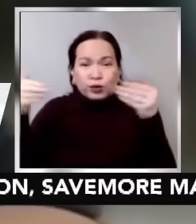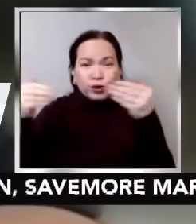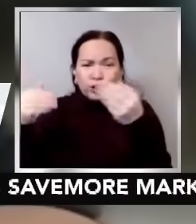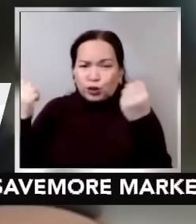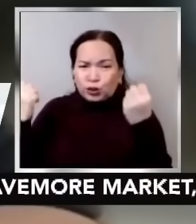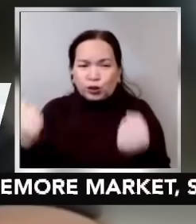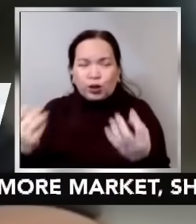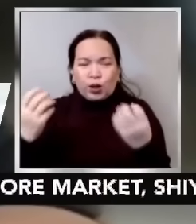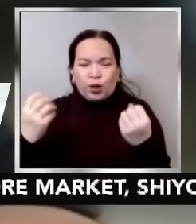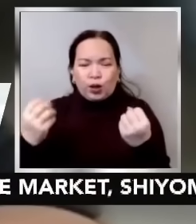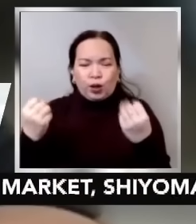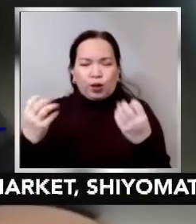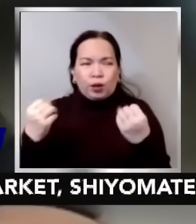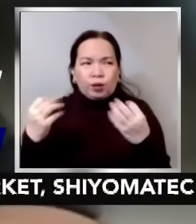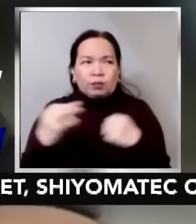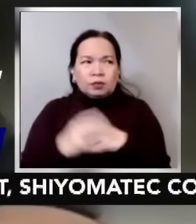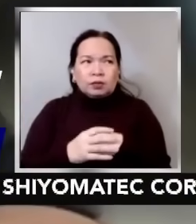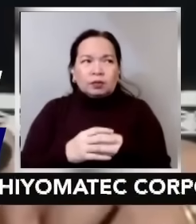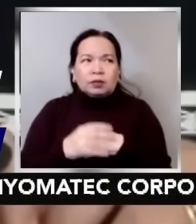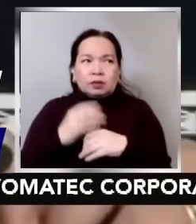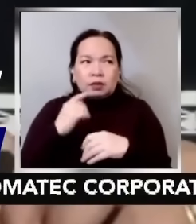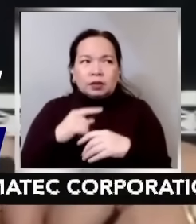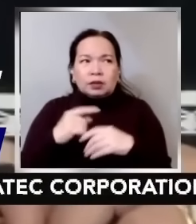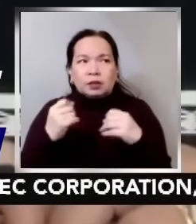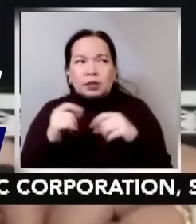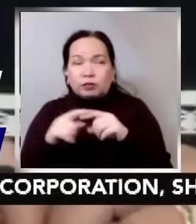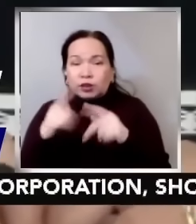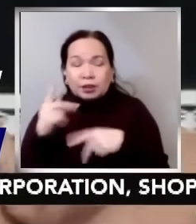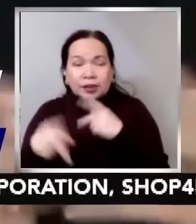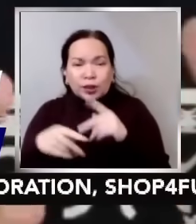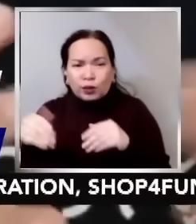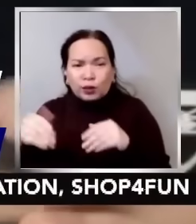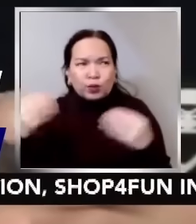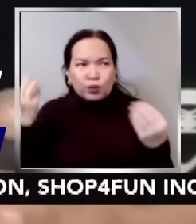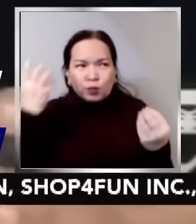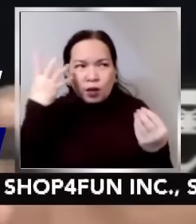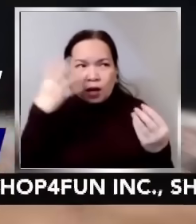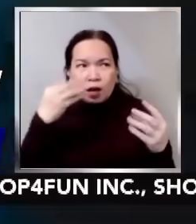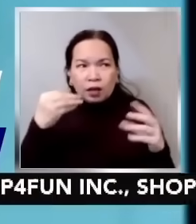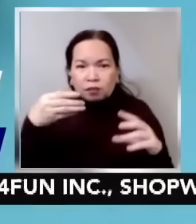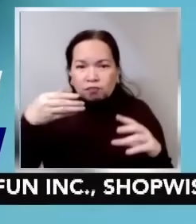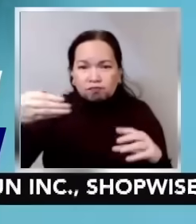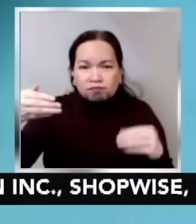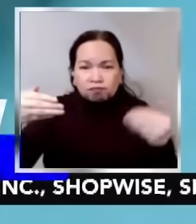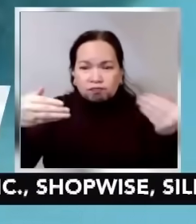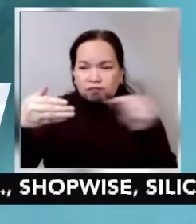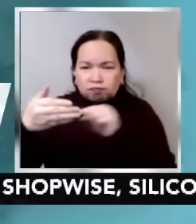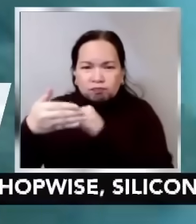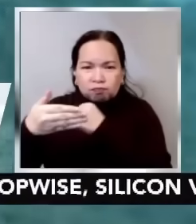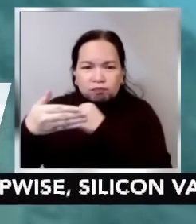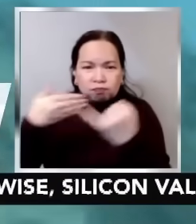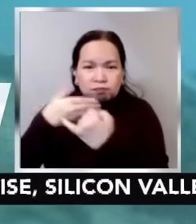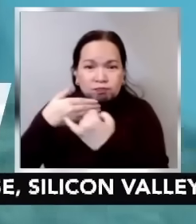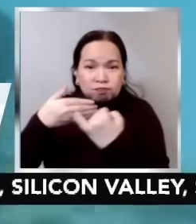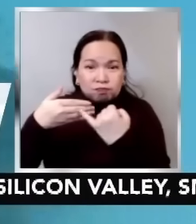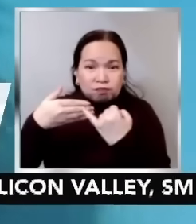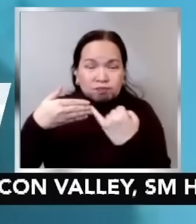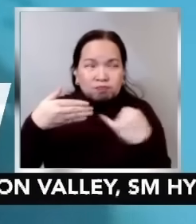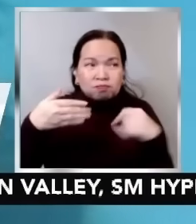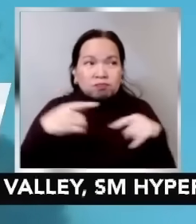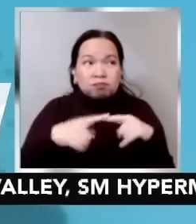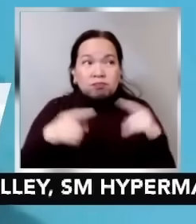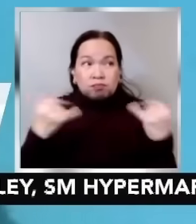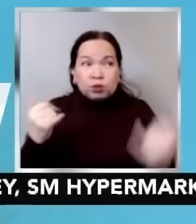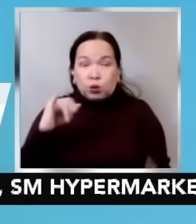Madaming isda, no? May mga triggerfish. Nakakatuwa na may mga isda pa talaga dun, no? Pero Hulyo ngayong taon, ito na